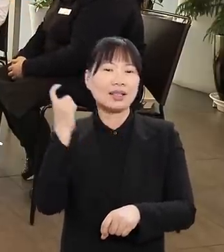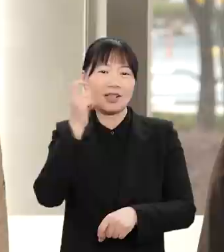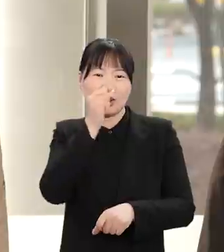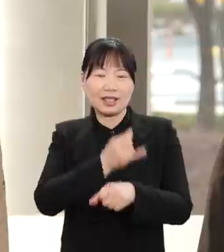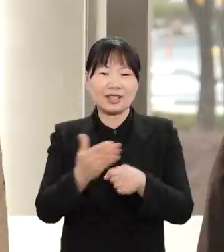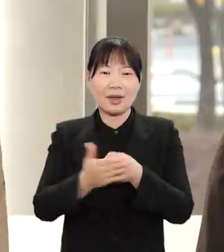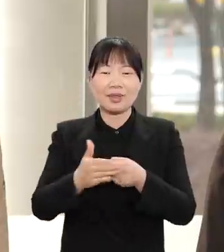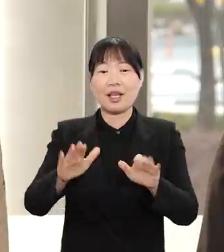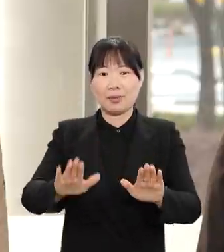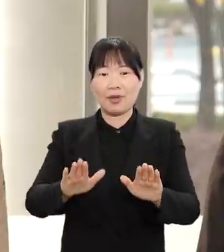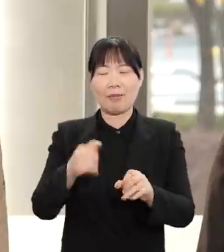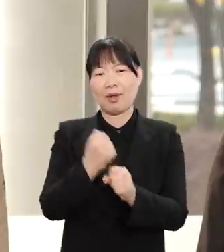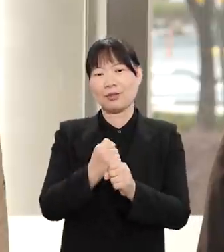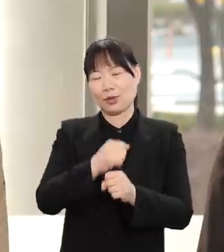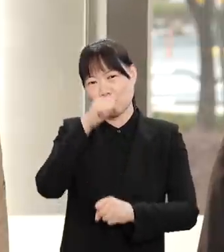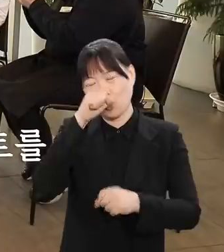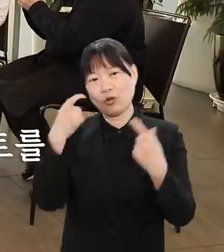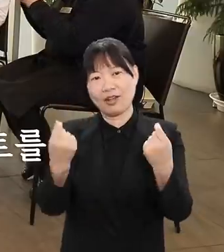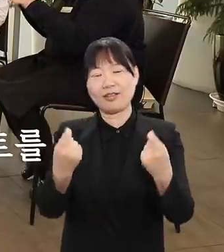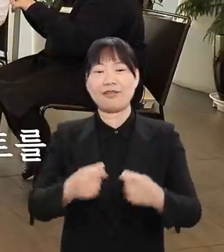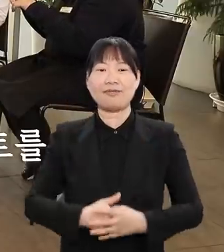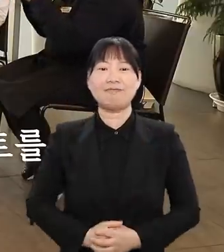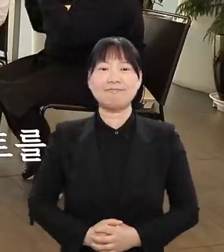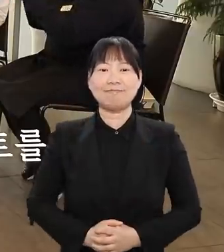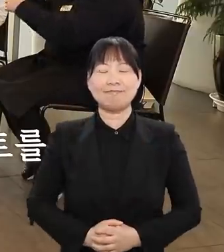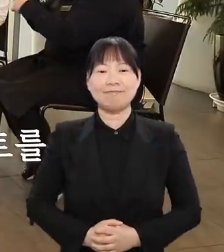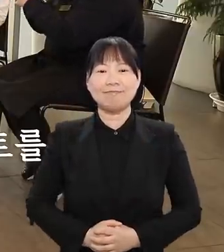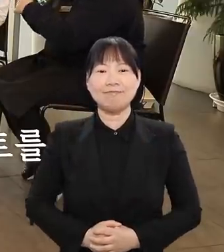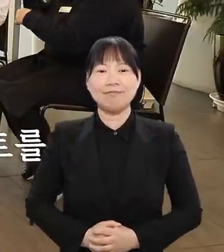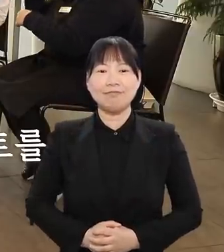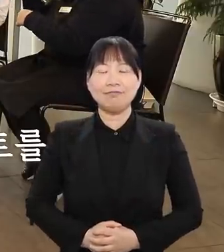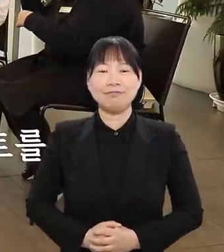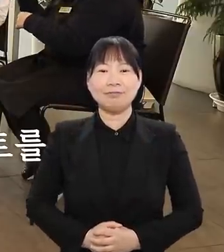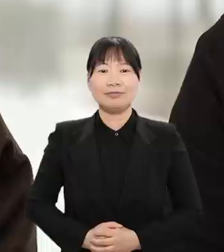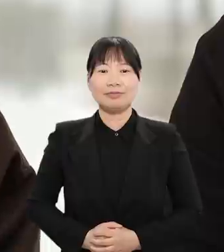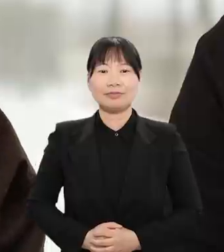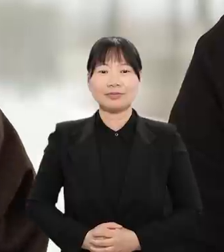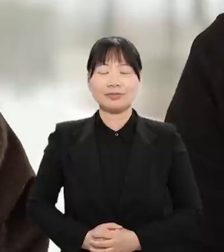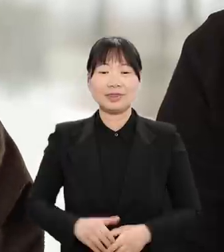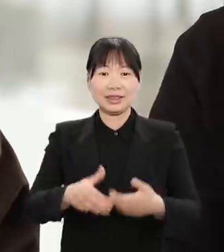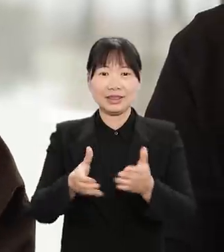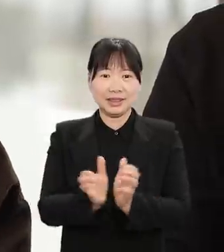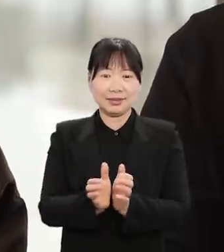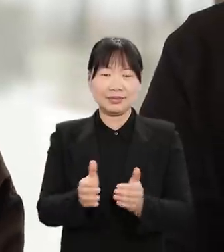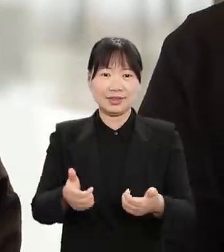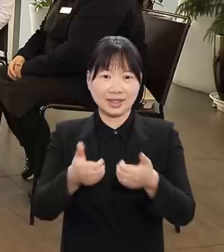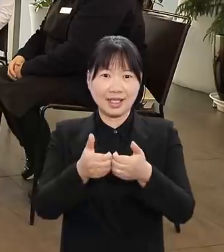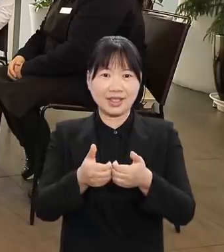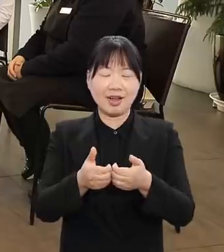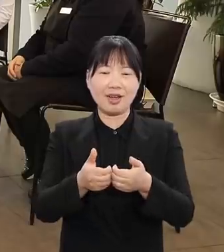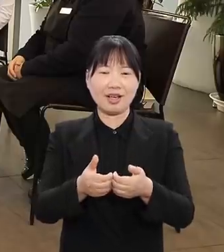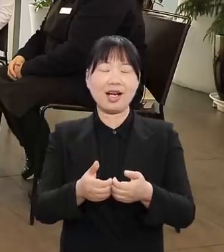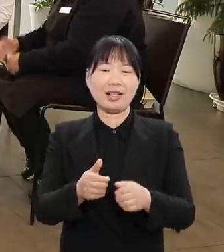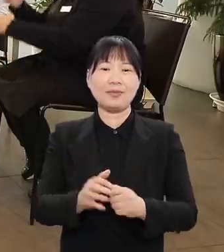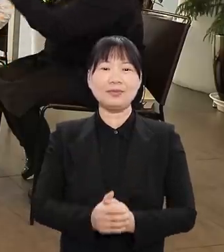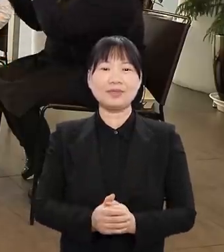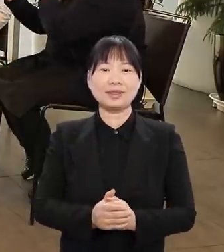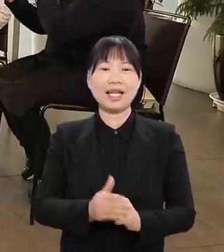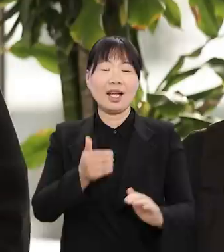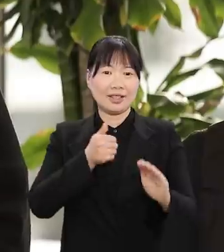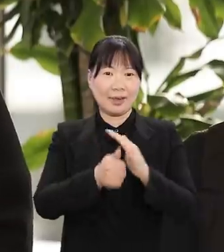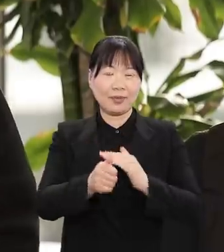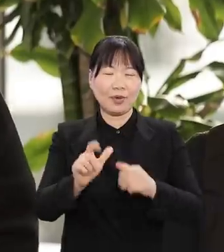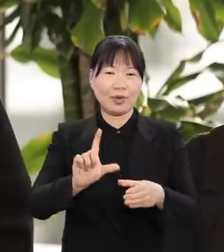들었어서 한번 이참에 좀 만들어 보시는 것도 괜찮을 것 같아요. 그러면은 팀 대결 주제를 시그니처 메뉴 정하기로